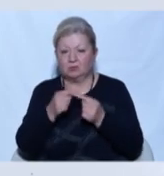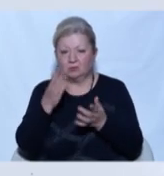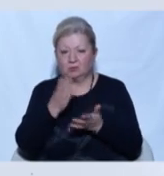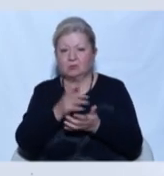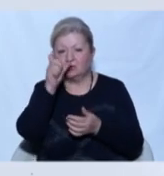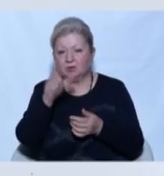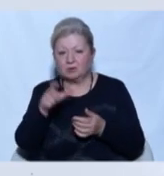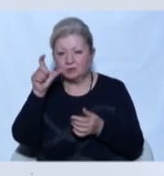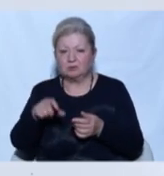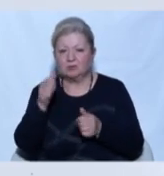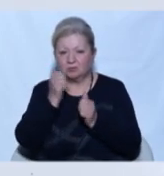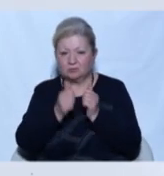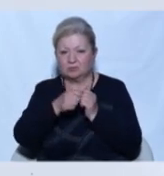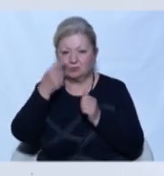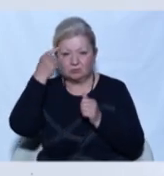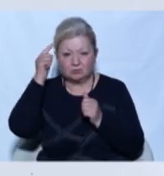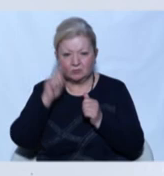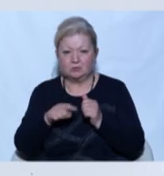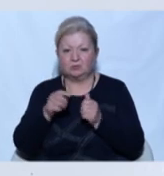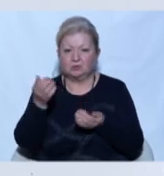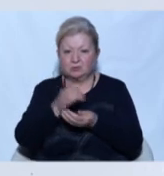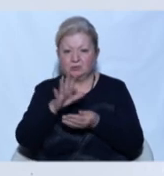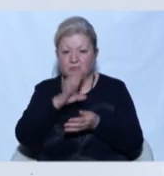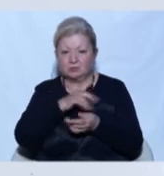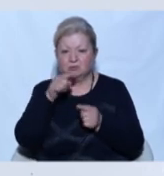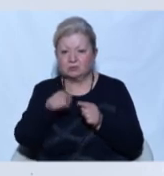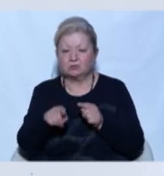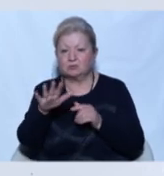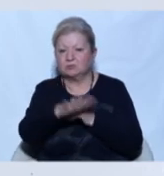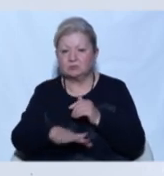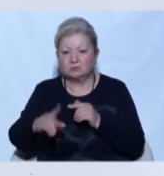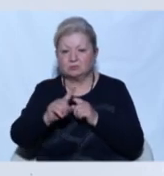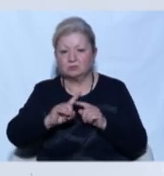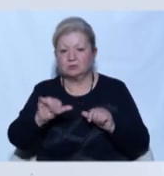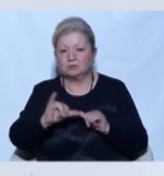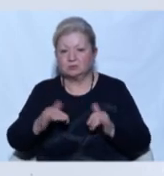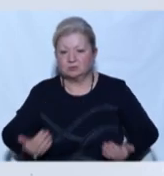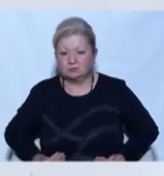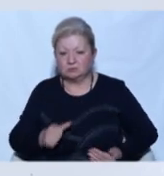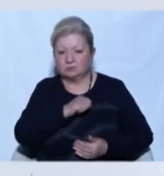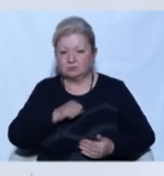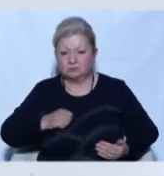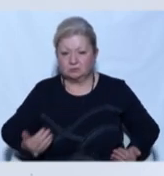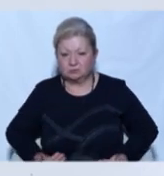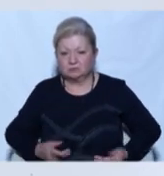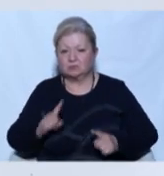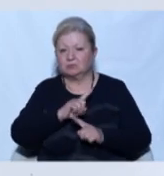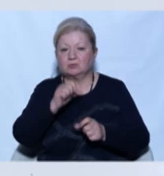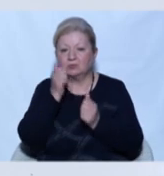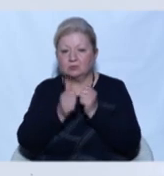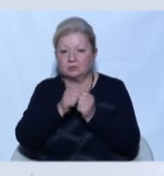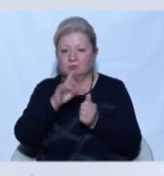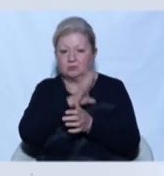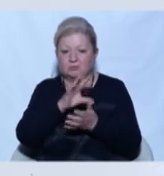ადამიანი ყოველთვის იცნობდა და ყოველთვის ფლობდა იმ ტერიტორიას, სადაც ის ცხოვრობდა, ყოველთვის აკეთებდა